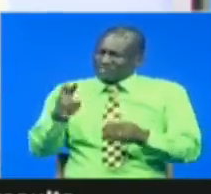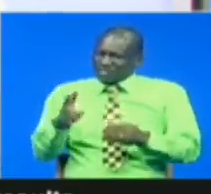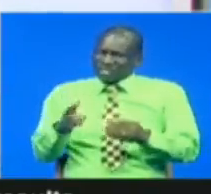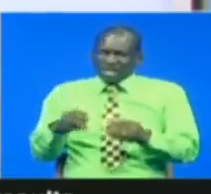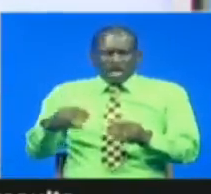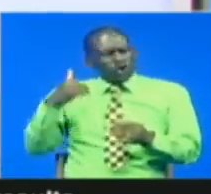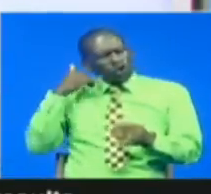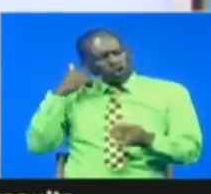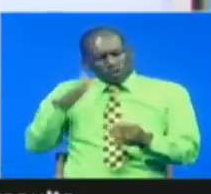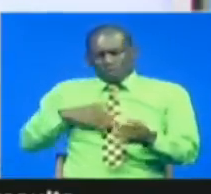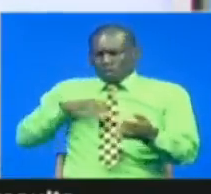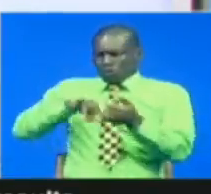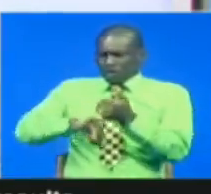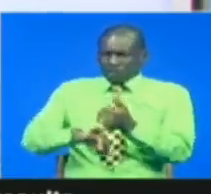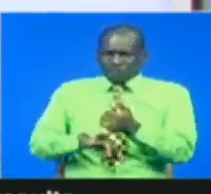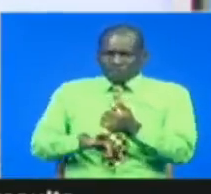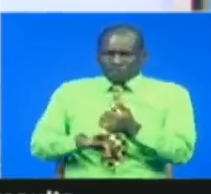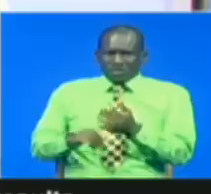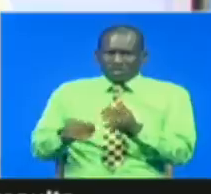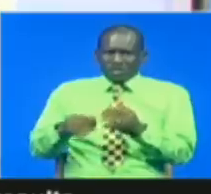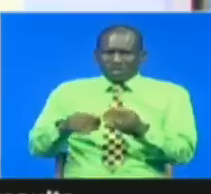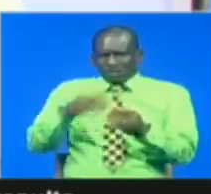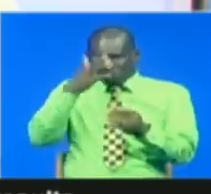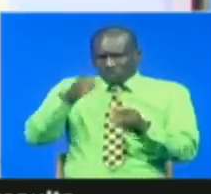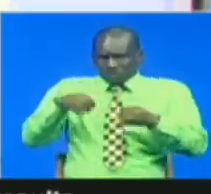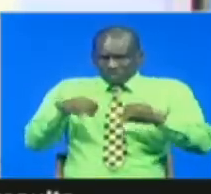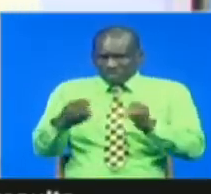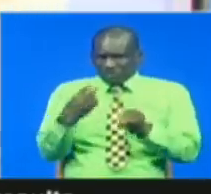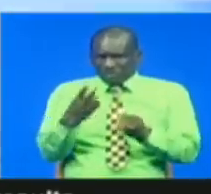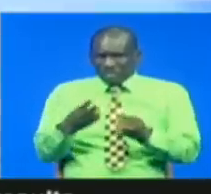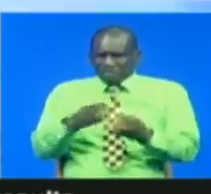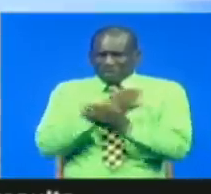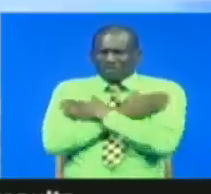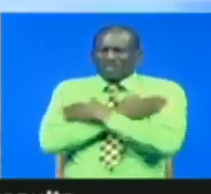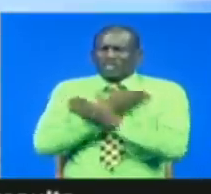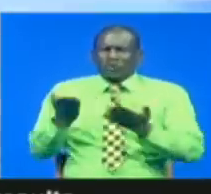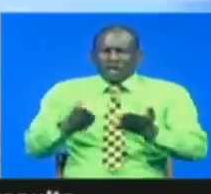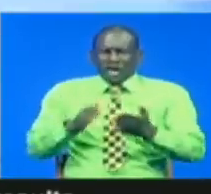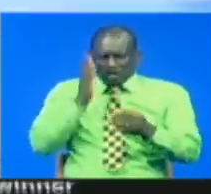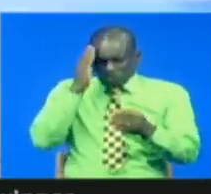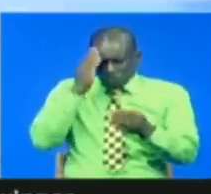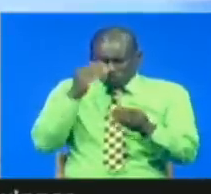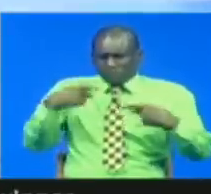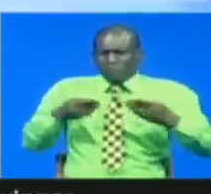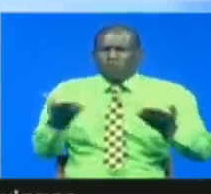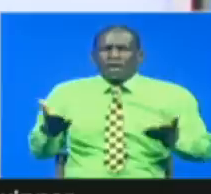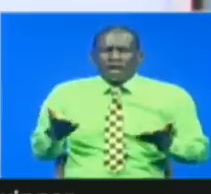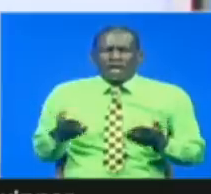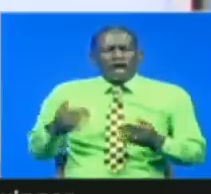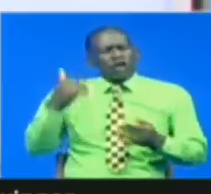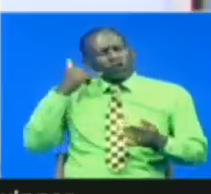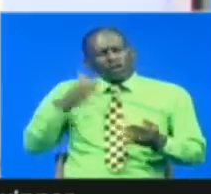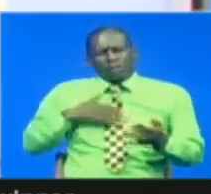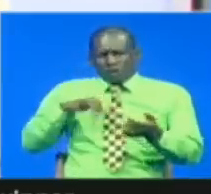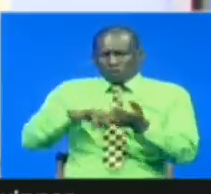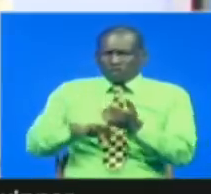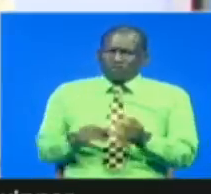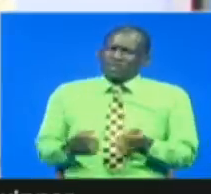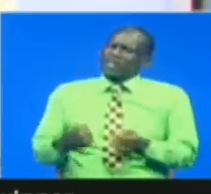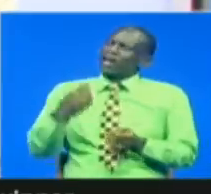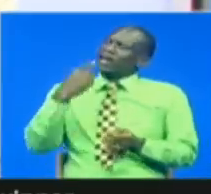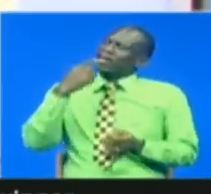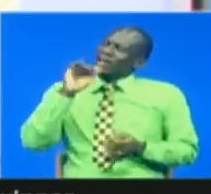simu nikampigia pia mke wangu. Jifazi alikuwa anashughulika kuangalia colleagues wako wapi, lazima mjue kila mtu. Nikampigia mke. Hello my dear,